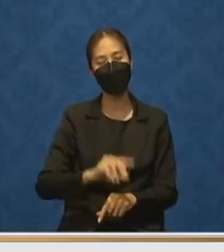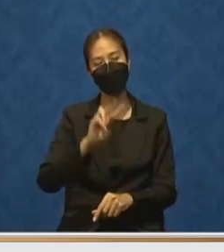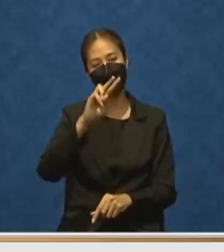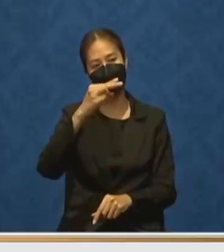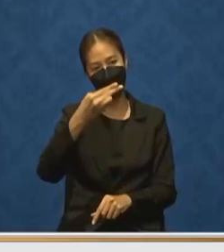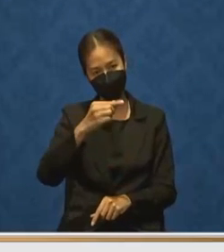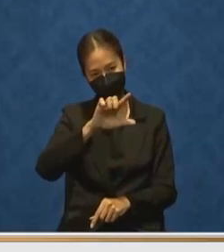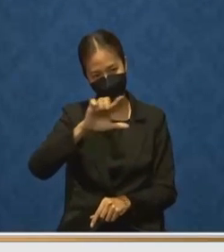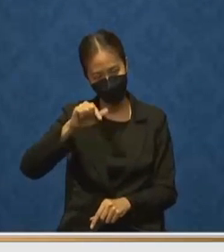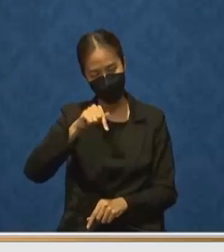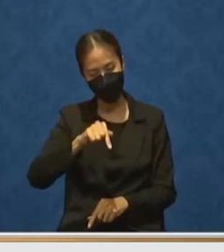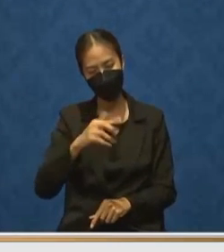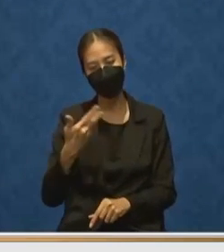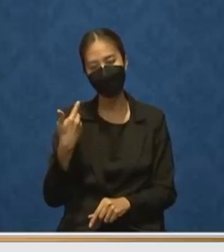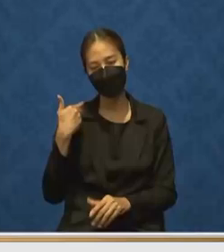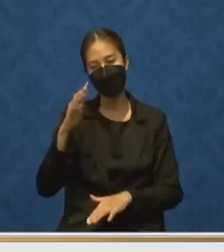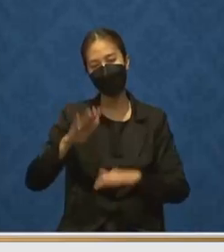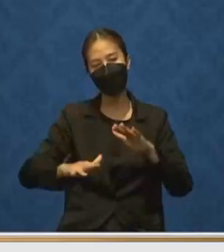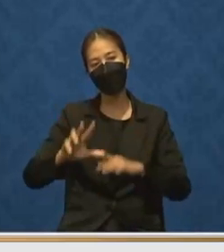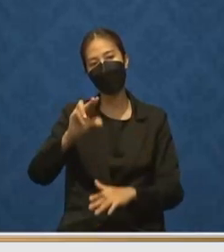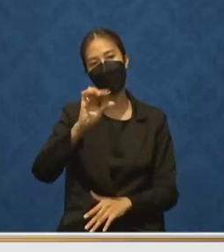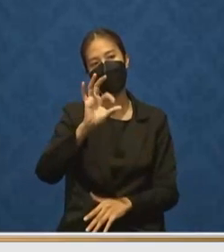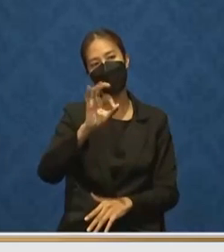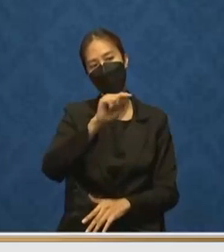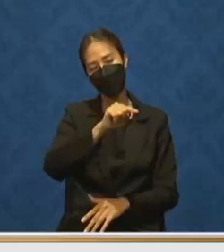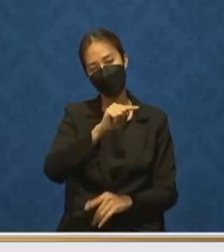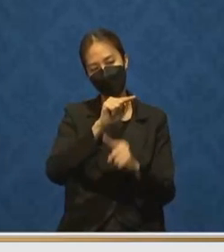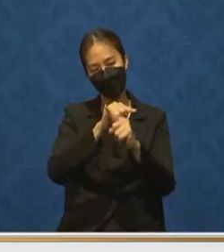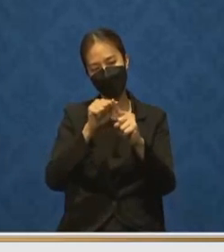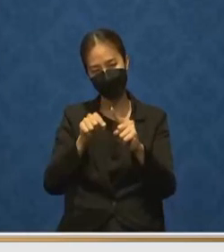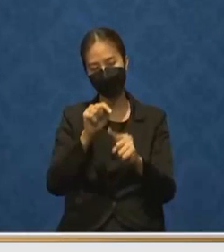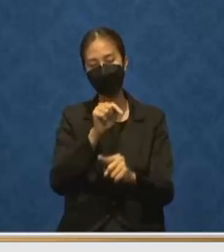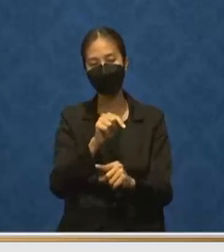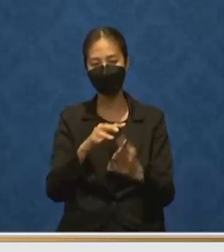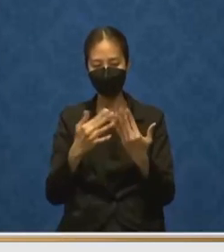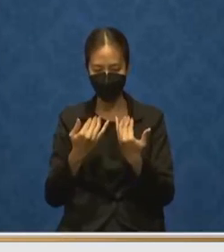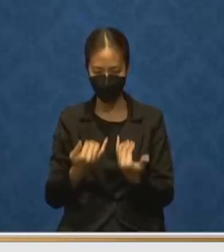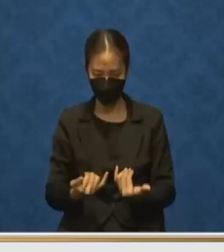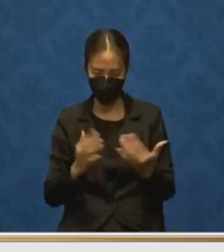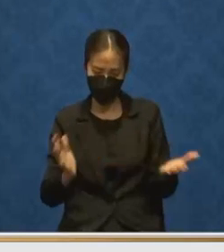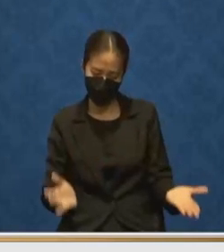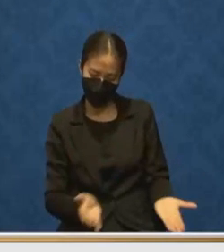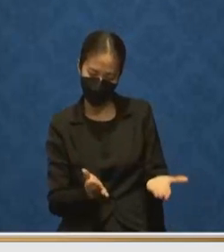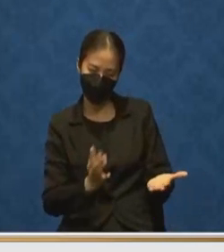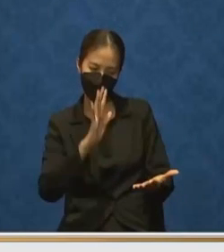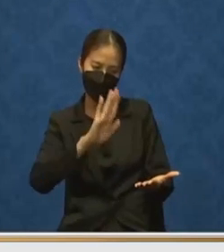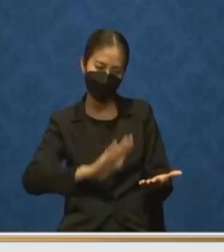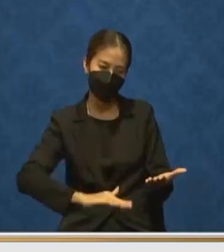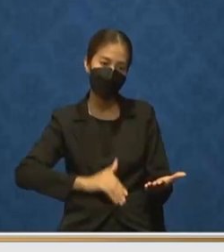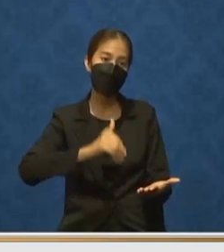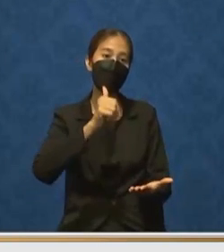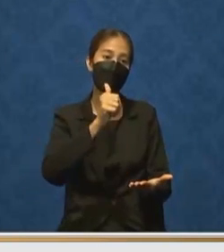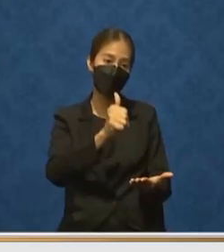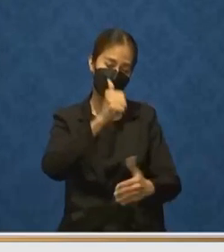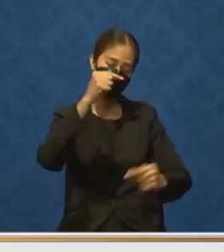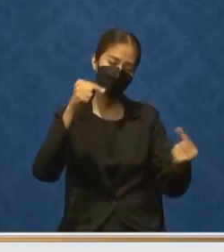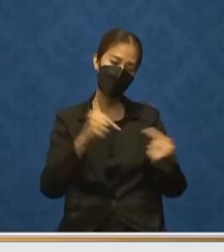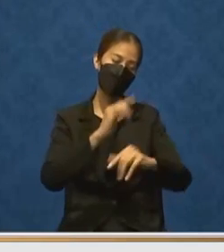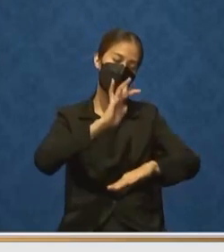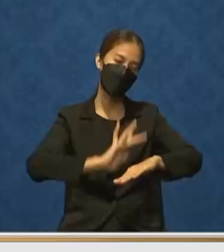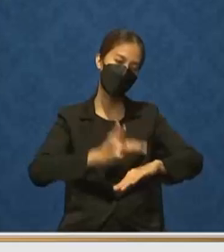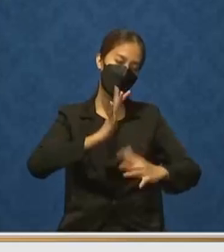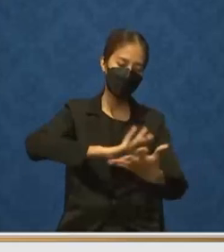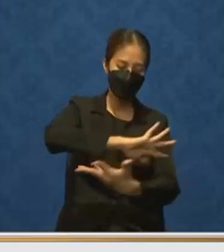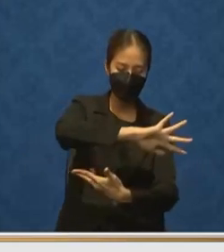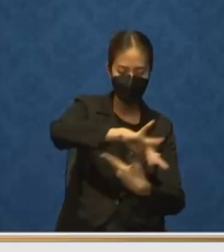122,964.9 ล้านบาทคิดเป็นร้อยละ 3.9 ของวงเงินงบประมาณเพื่ออนุรักษ์ฟื้นฟูและใช้ประโยชน์จากทรัพยากรธรรมชาติและสิ่งแวดล้อมอย่างส